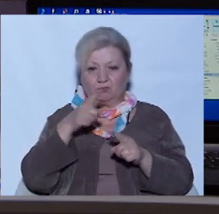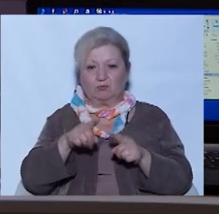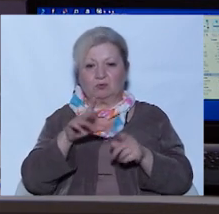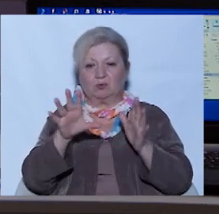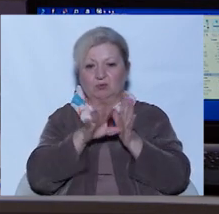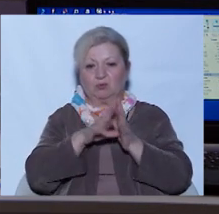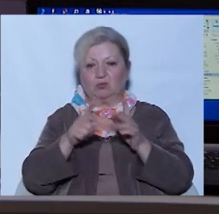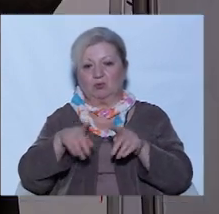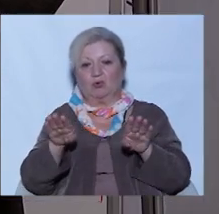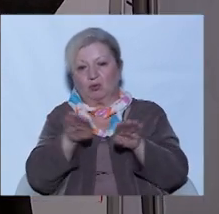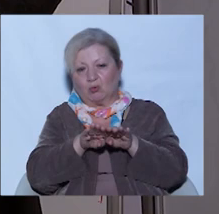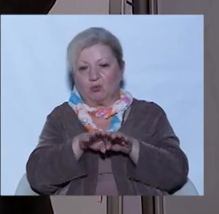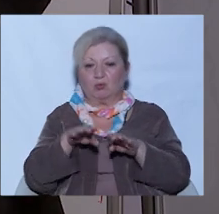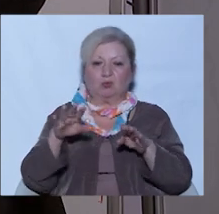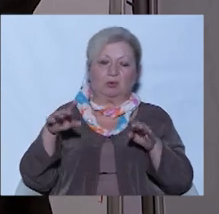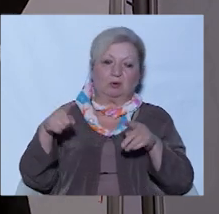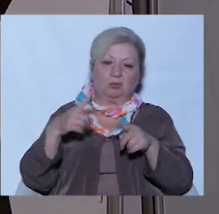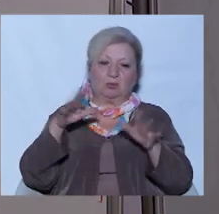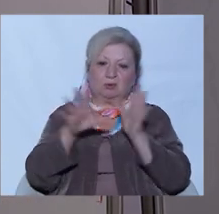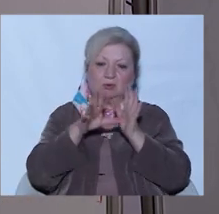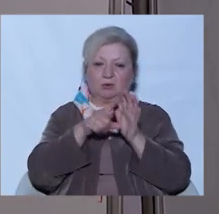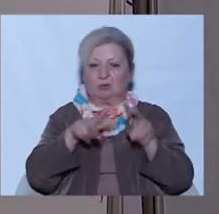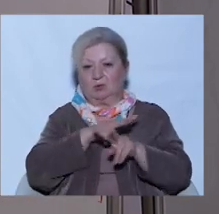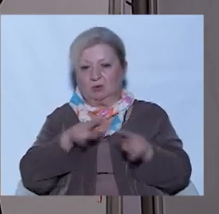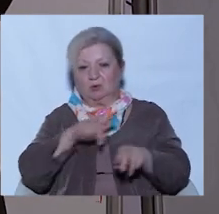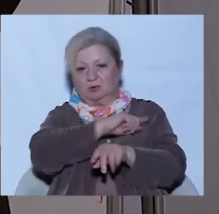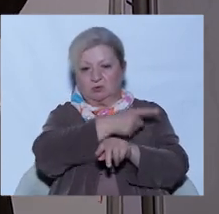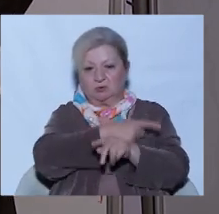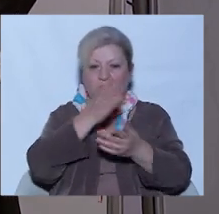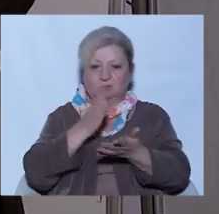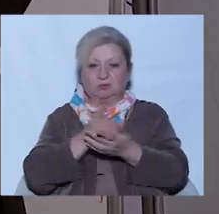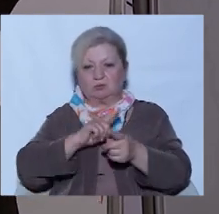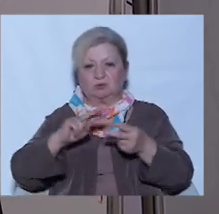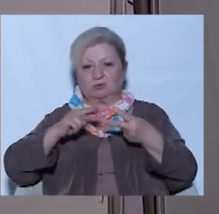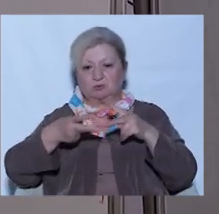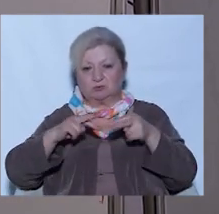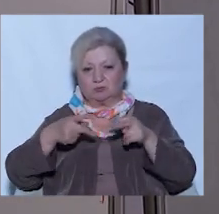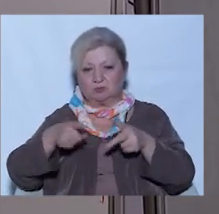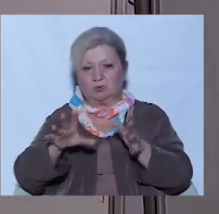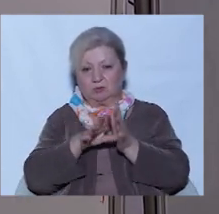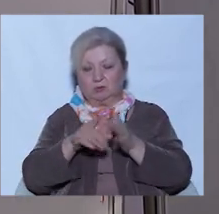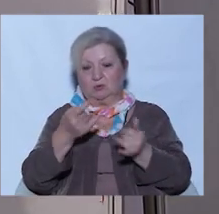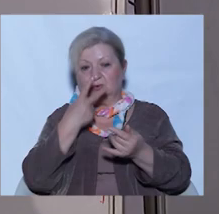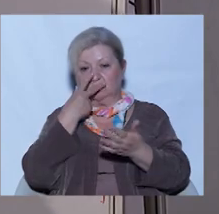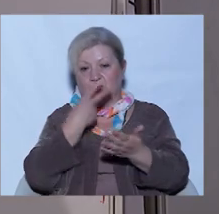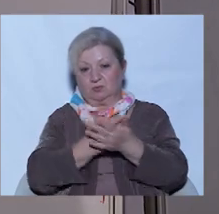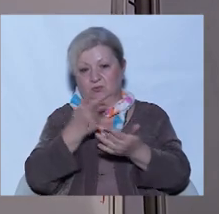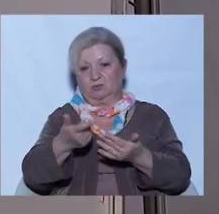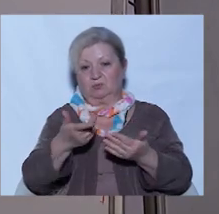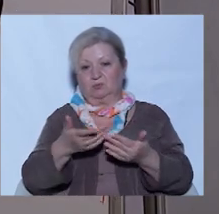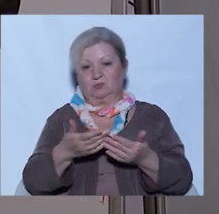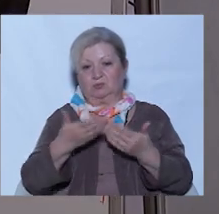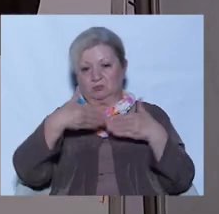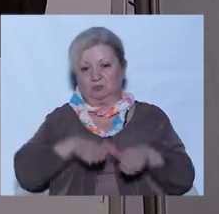მნიშვნელობა ტოლია მუდმივი დენის იმ მნიშვნელობისა, რომ იგივე სიმძლავრეს გამოყოფს, რასაც ცვლადი დენი. აი ახლა ვიზუალურად ჩვენ ეს